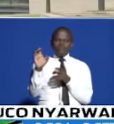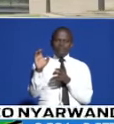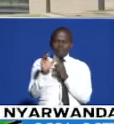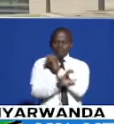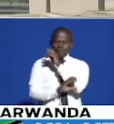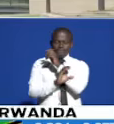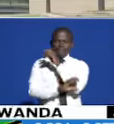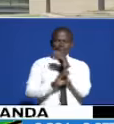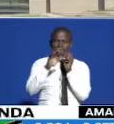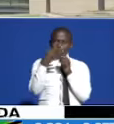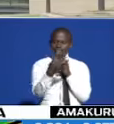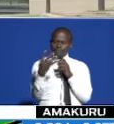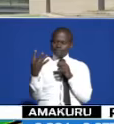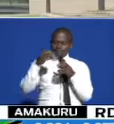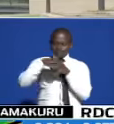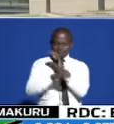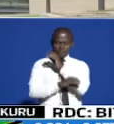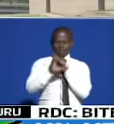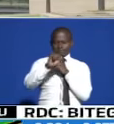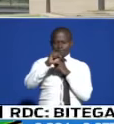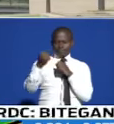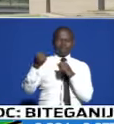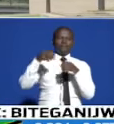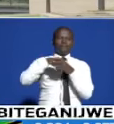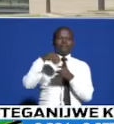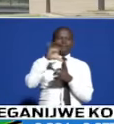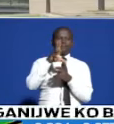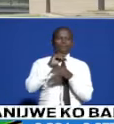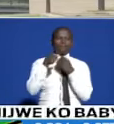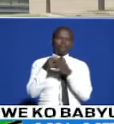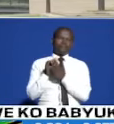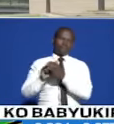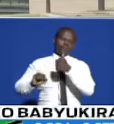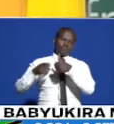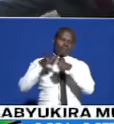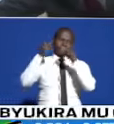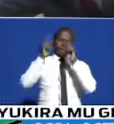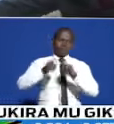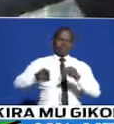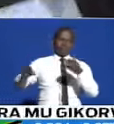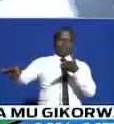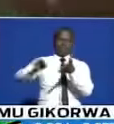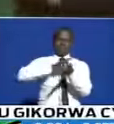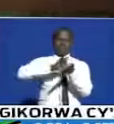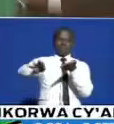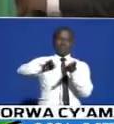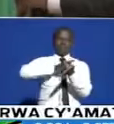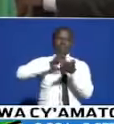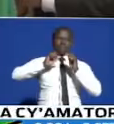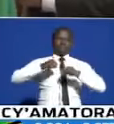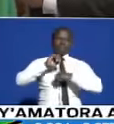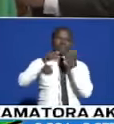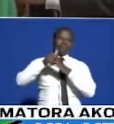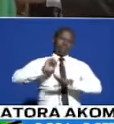ibihugu 44 kuri 55 bigize umuryango wa Afurika yunze ubumwe ku ikubitiro byashyize umukono ku masezerano